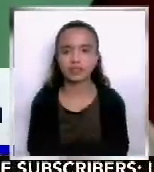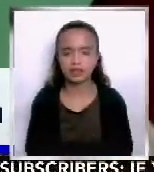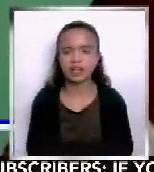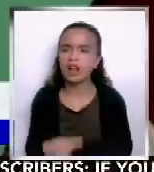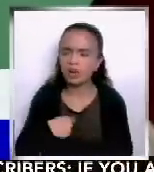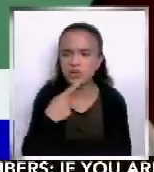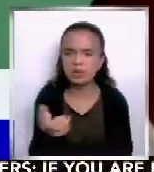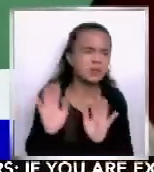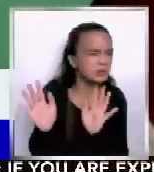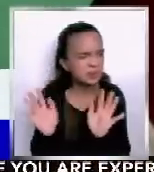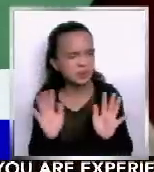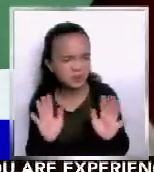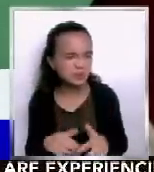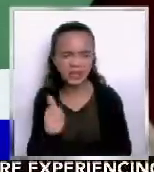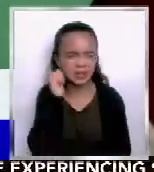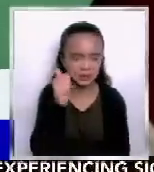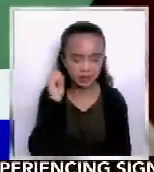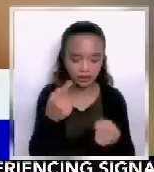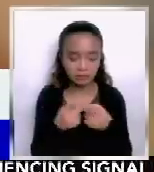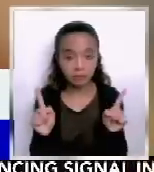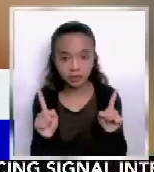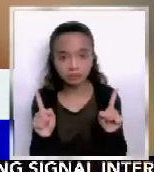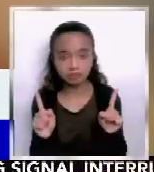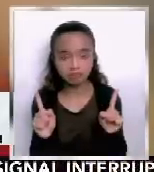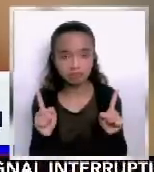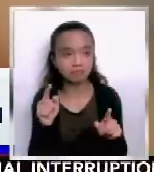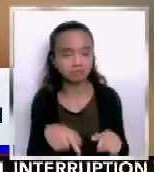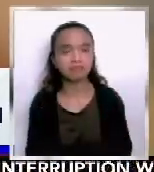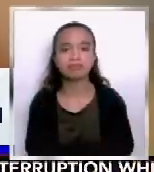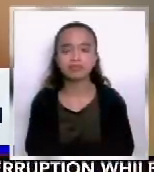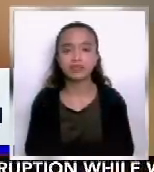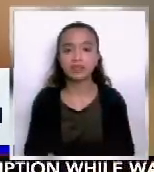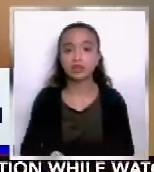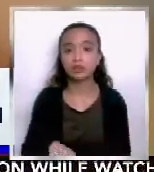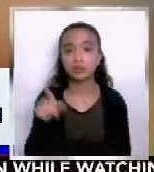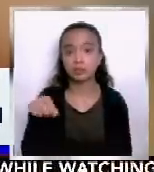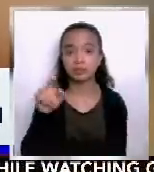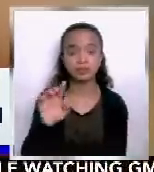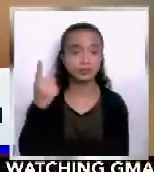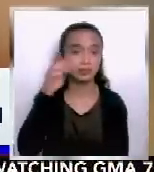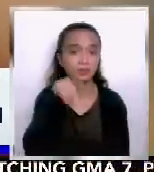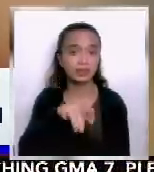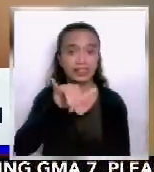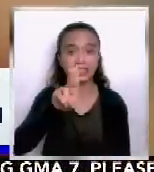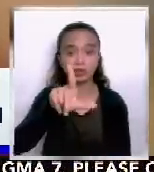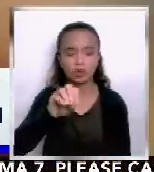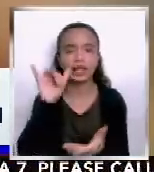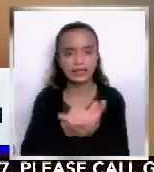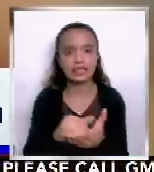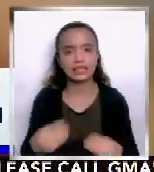muna, ayoko muna. Pero nakaganyan ako. Ang kuya Kaloy daw ni Eldrew ang kanyang inspirasyon para maging